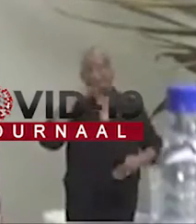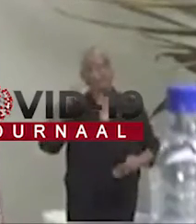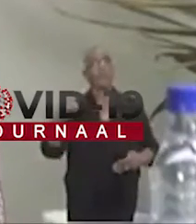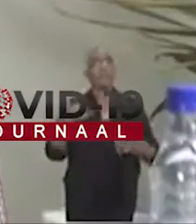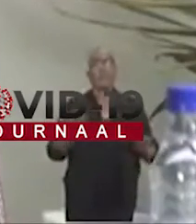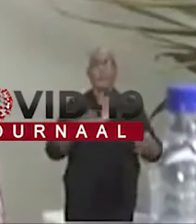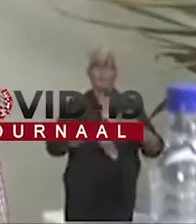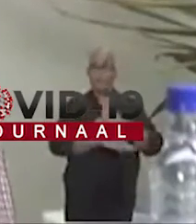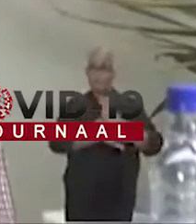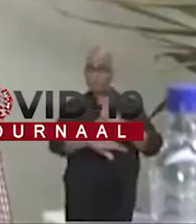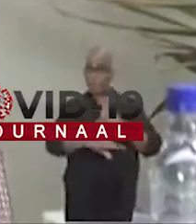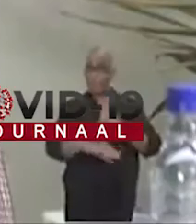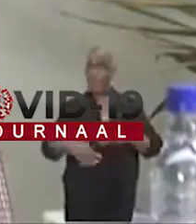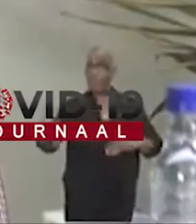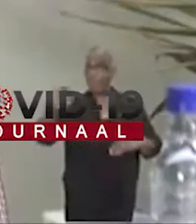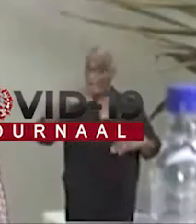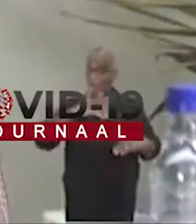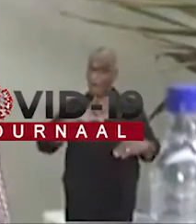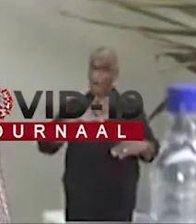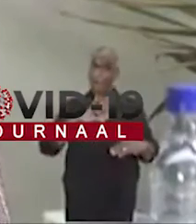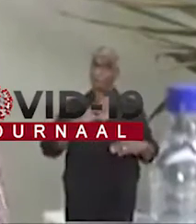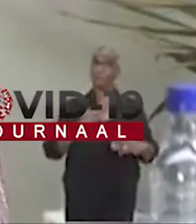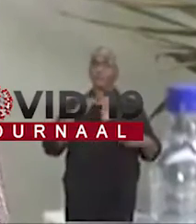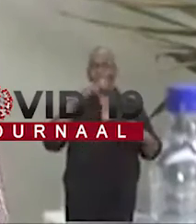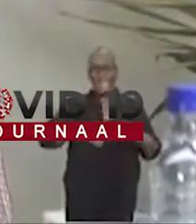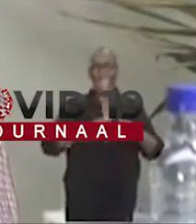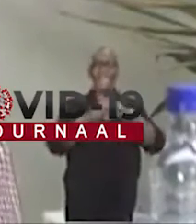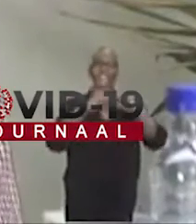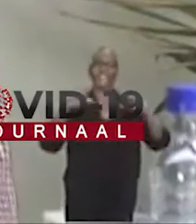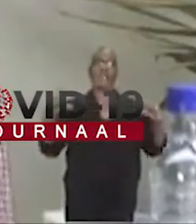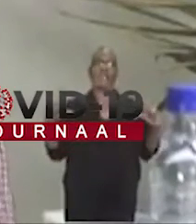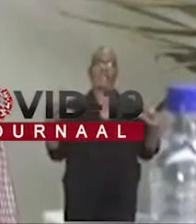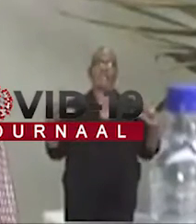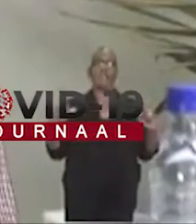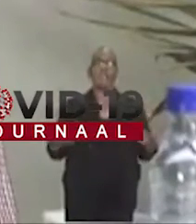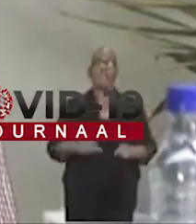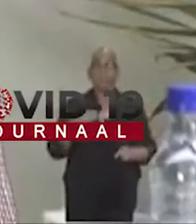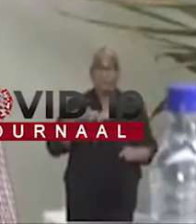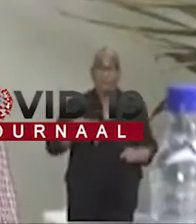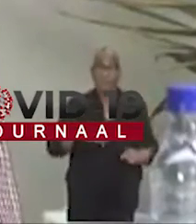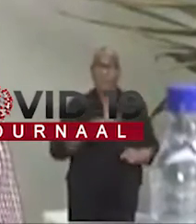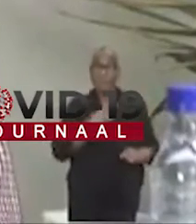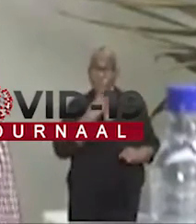we dus antwoord konden geven op hun vragen in hun eigen taal. Wij hebben dus gezien dus